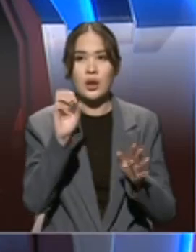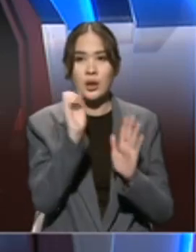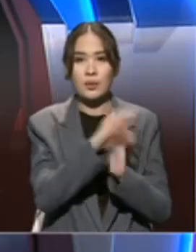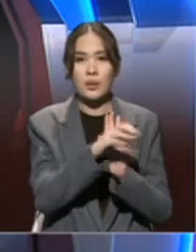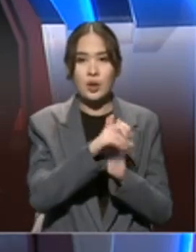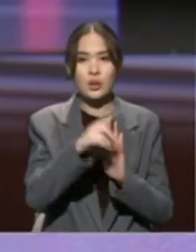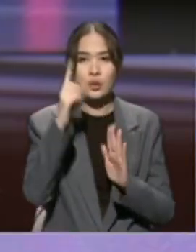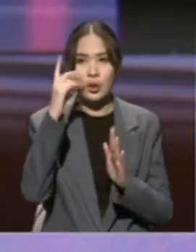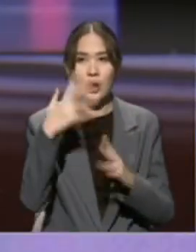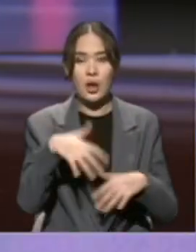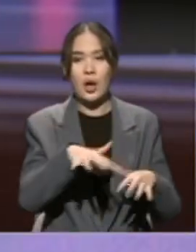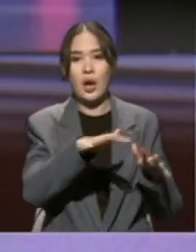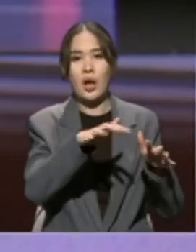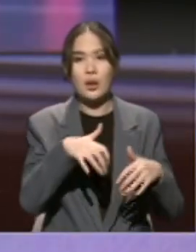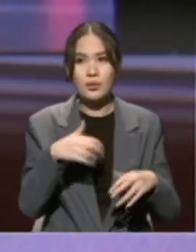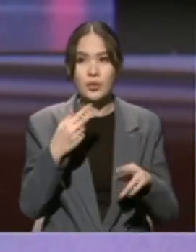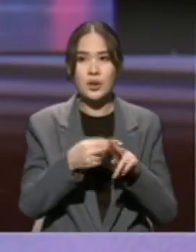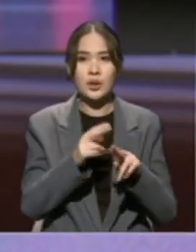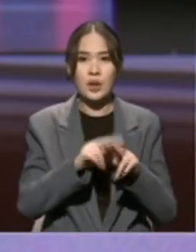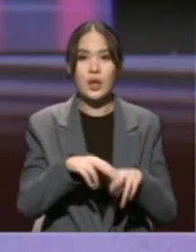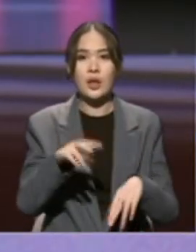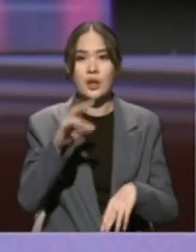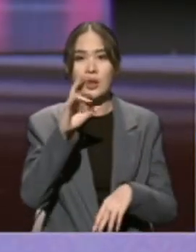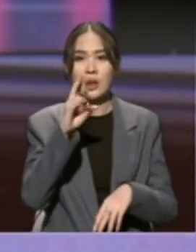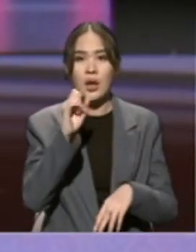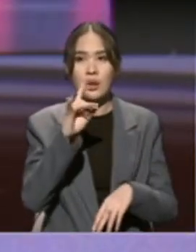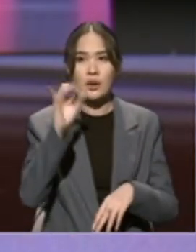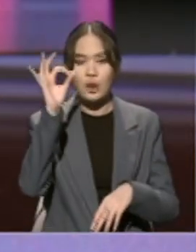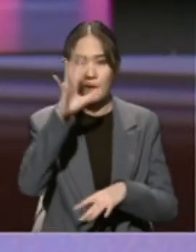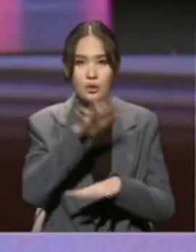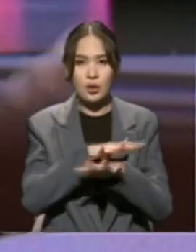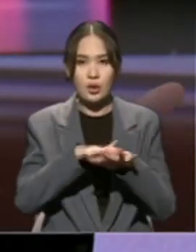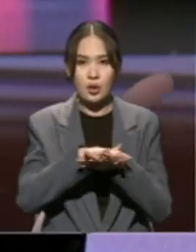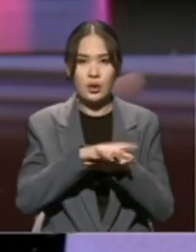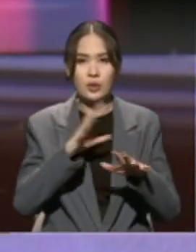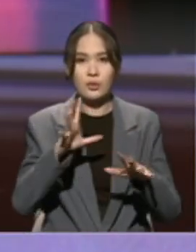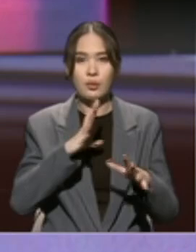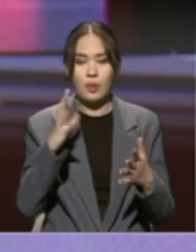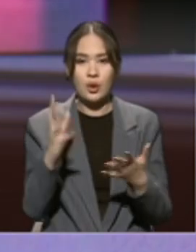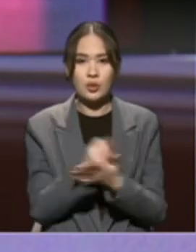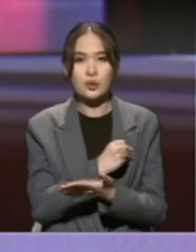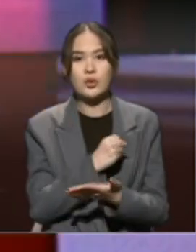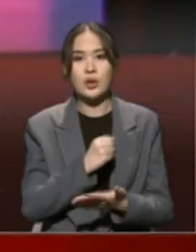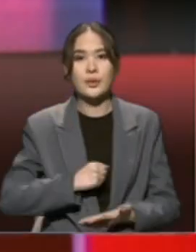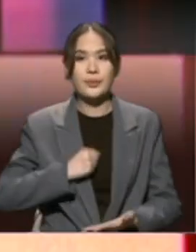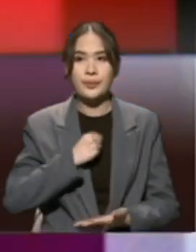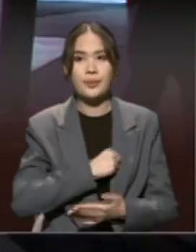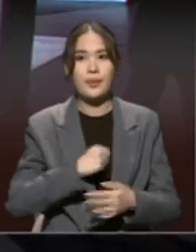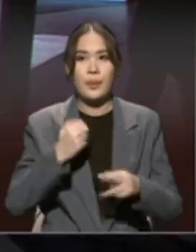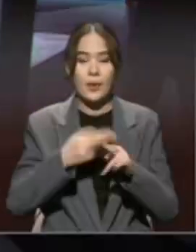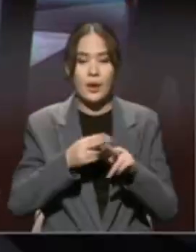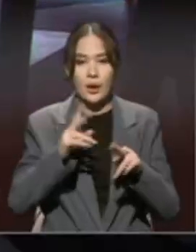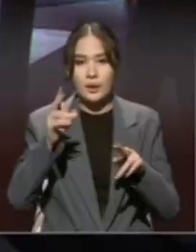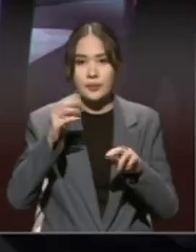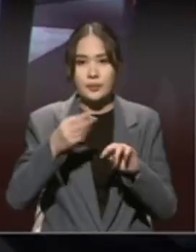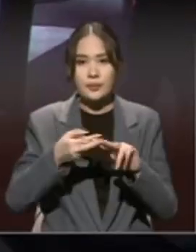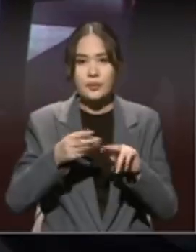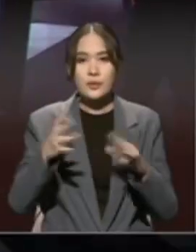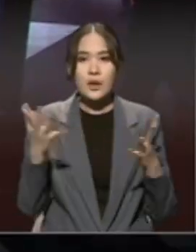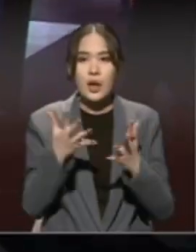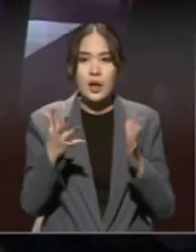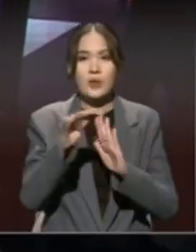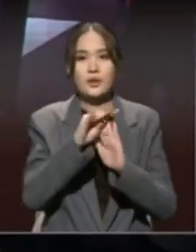деген азаматтар алып қалайық деді де, сөйтті де нарықта ажиотаж тудырды. Міне. Міне осы сондықтан бұл жердегі қандай